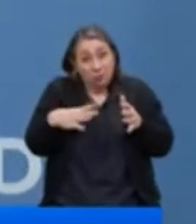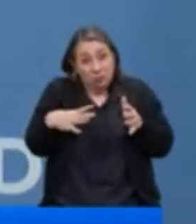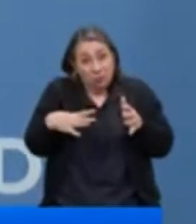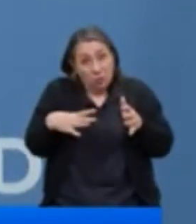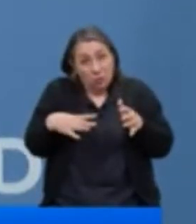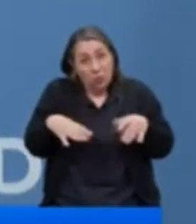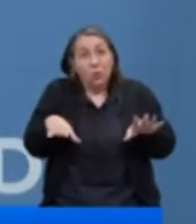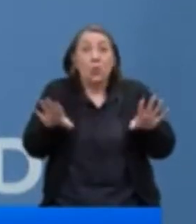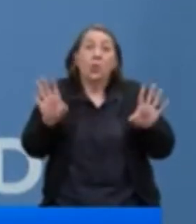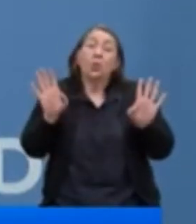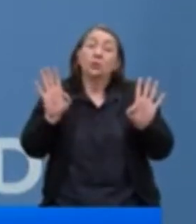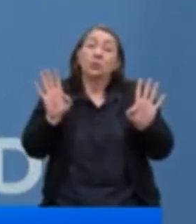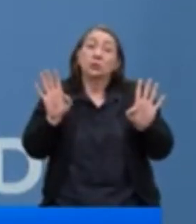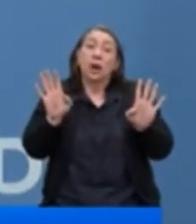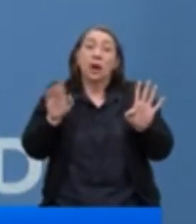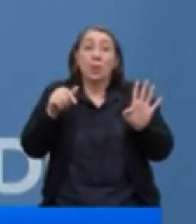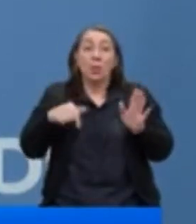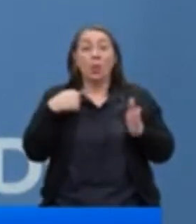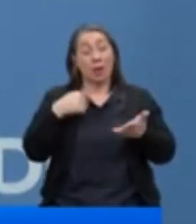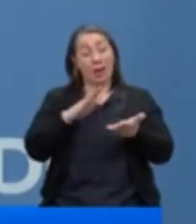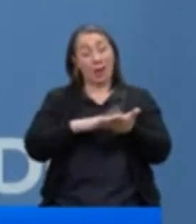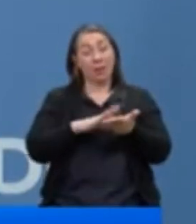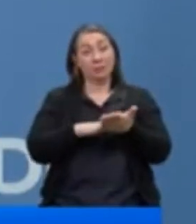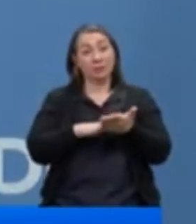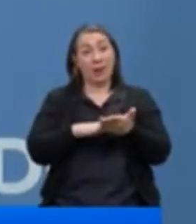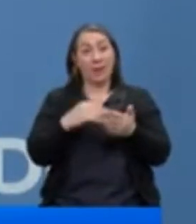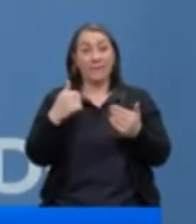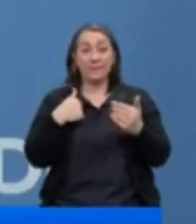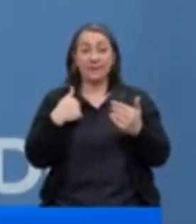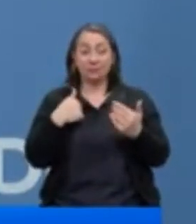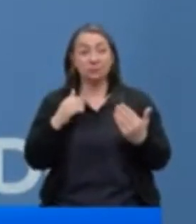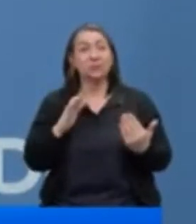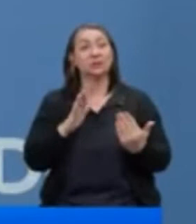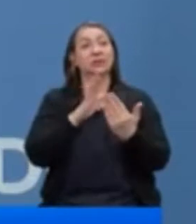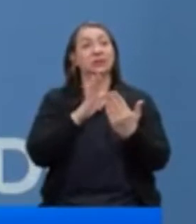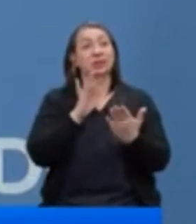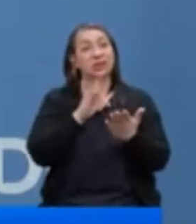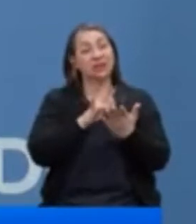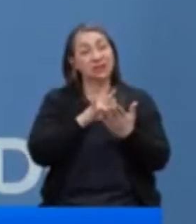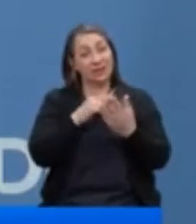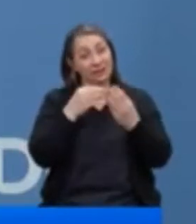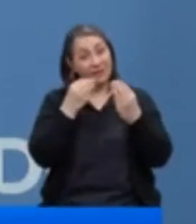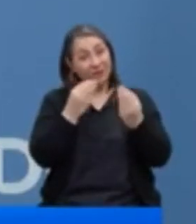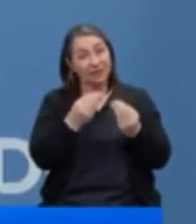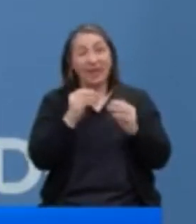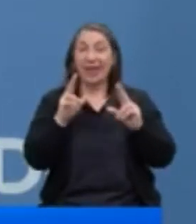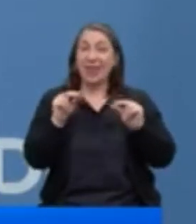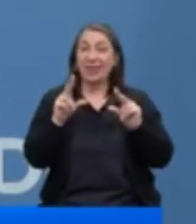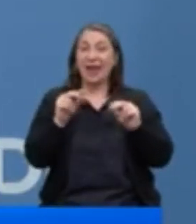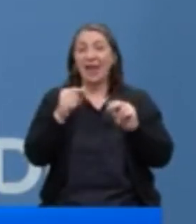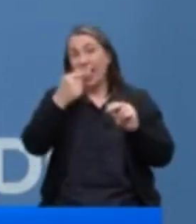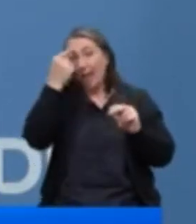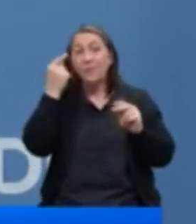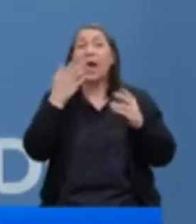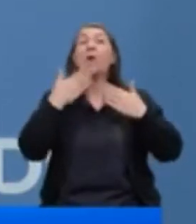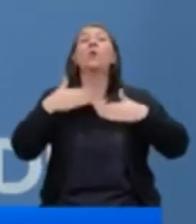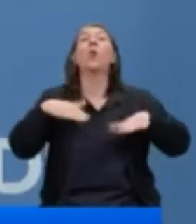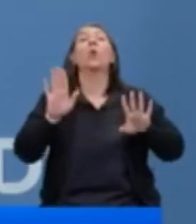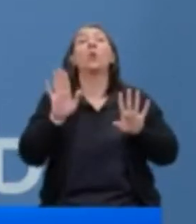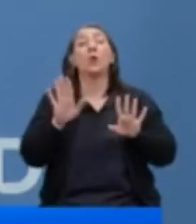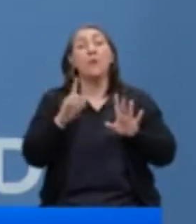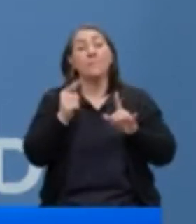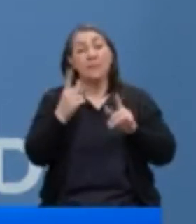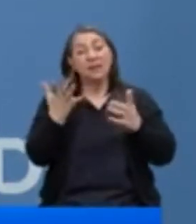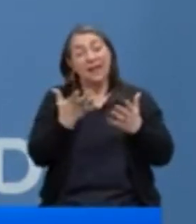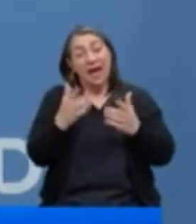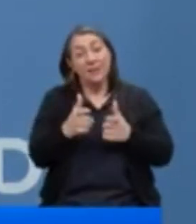yoksa bugün elimizde bizim karşımıza çıkanları cezalandıracak kafi imkanlar yok, bunu biraz